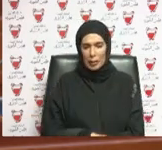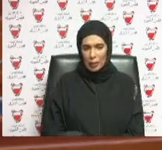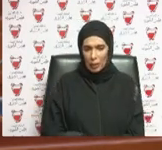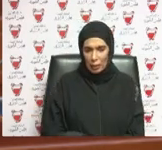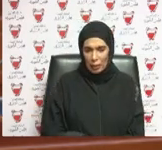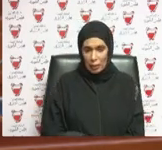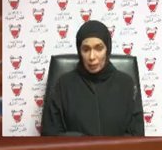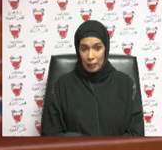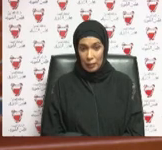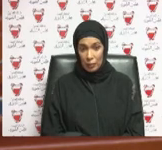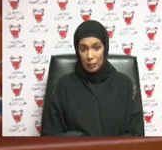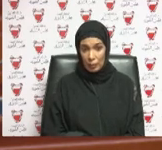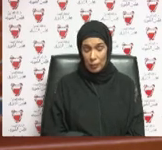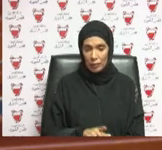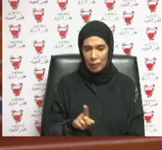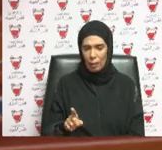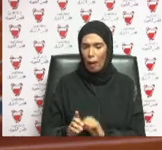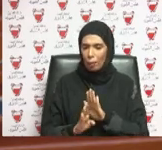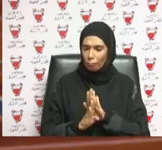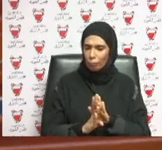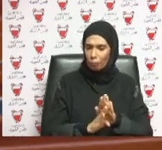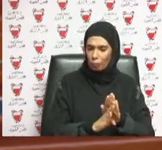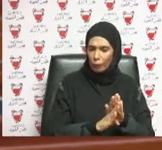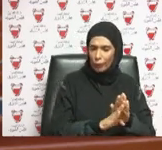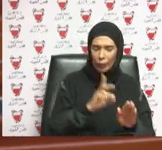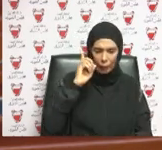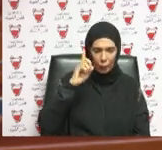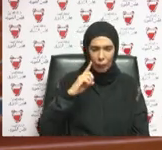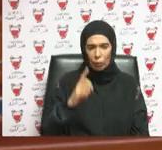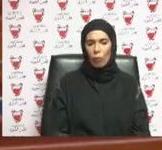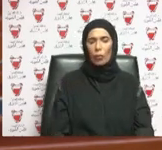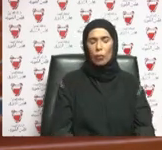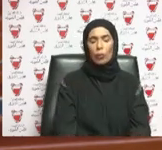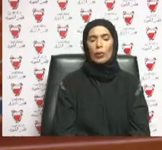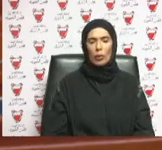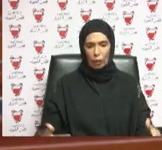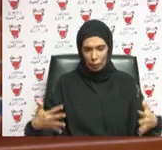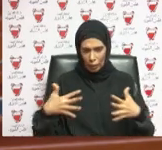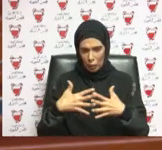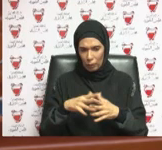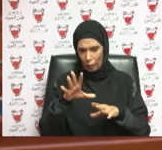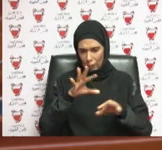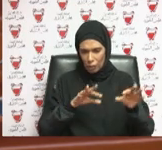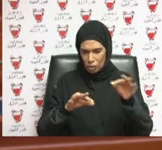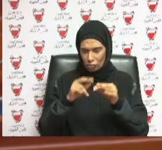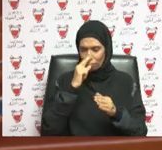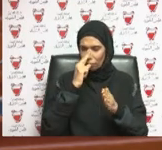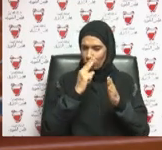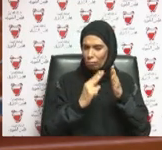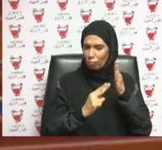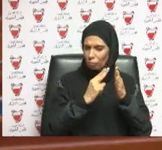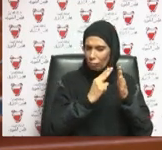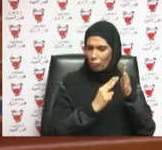لم يرد أحدا طلب منه عونا أو رأيا، كان شركنا في تشكيل قراراته،